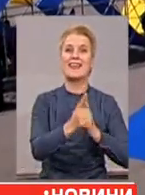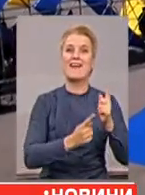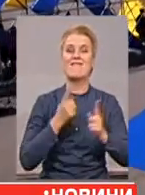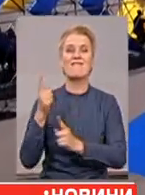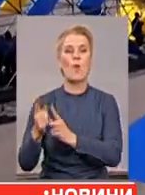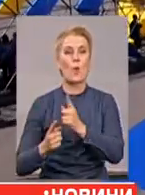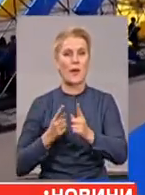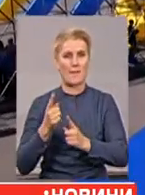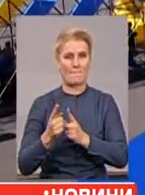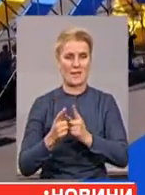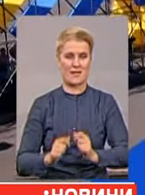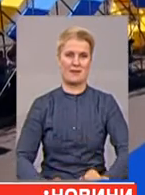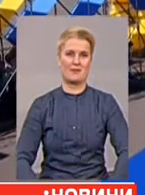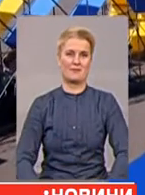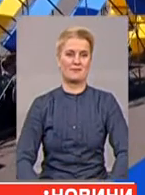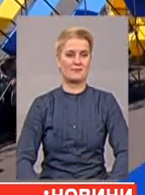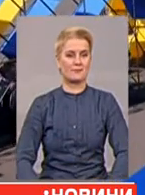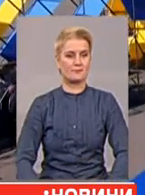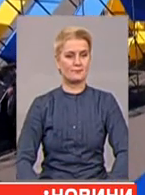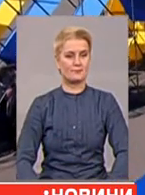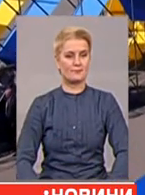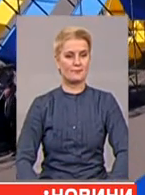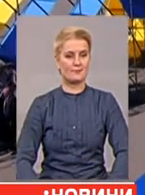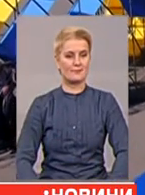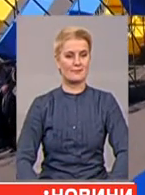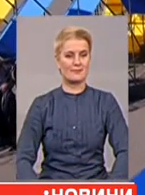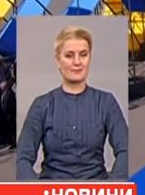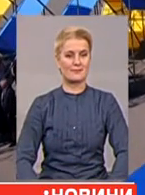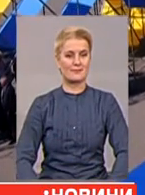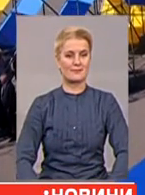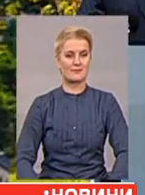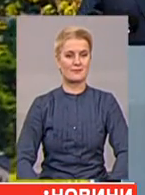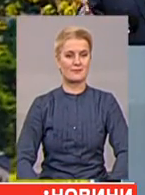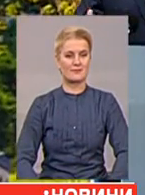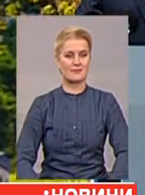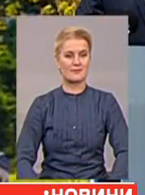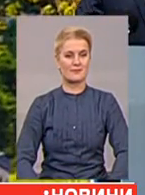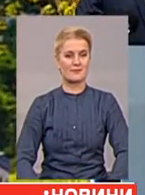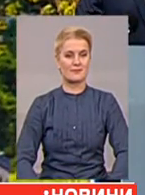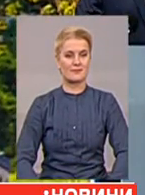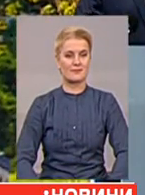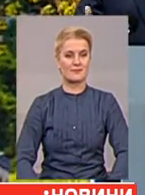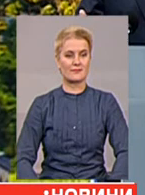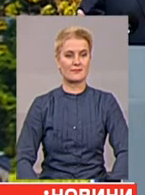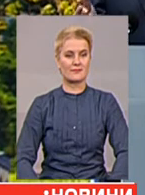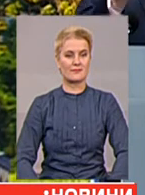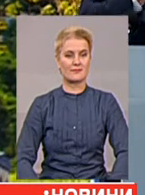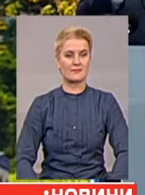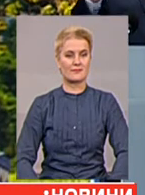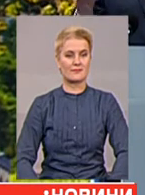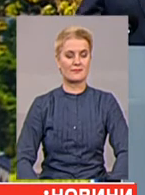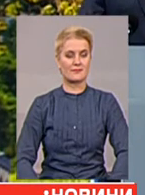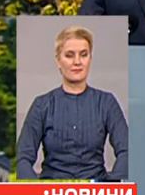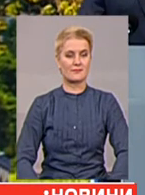Реформи потребують вела одваги і вела усилля. Реформи, жал, часто принашають і многі проблеми